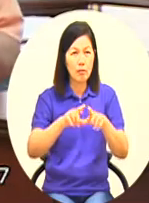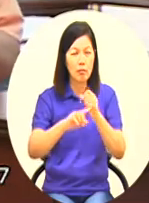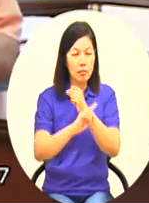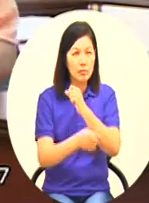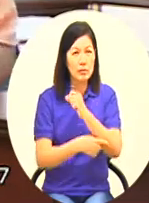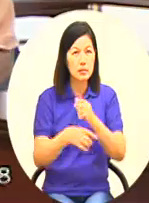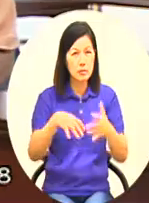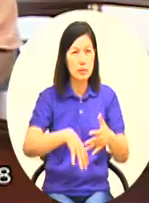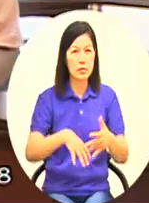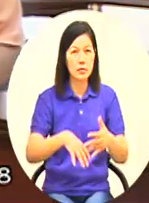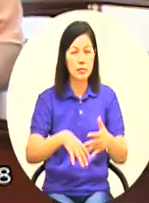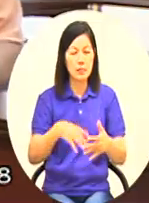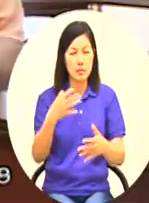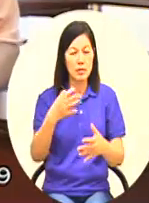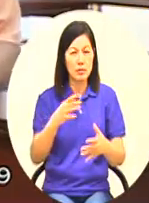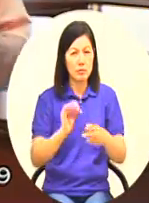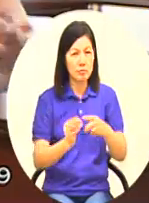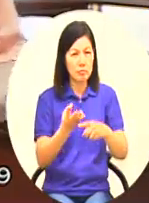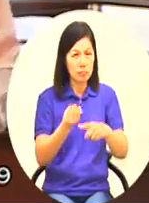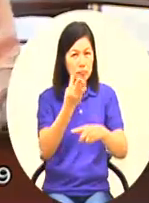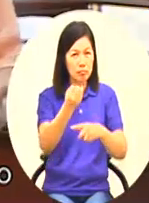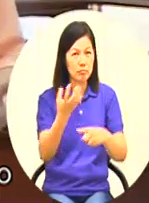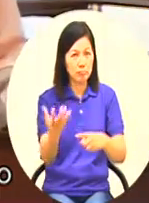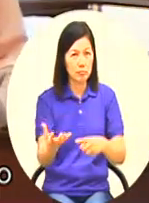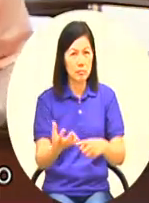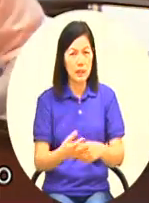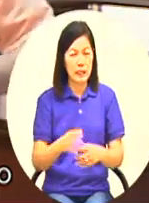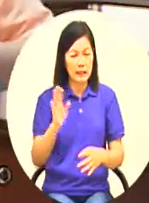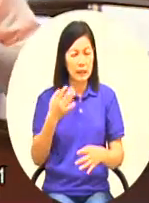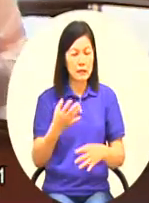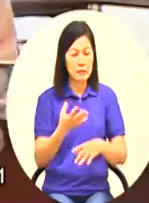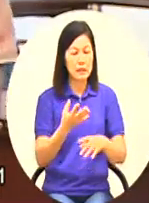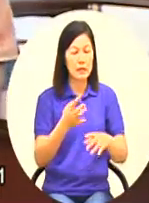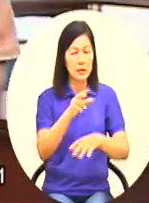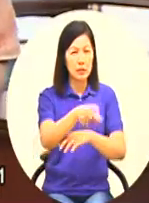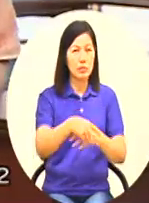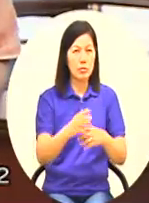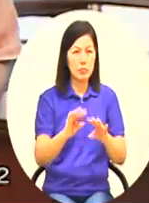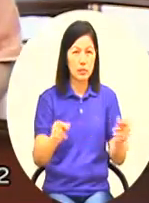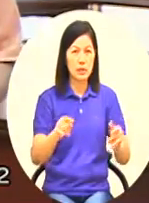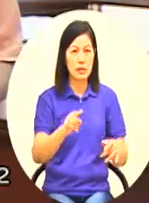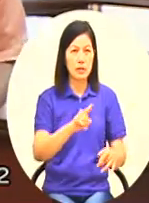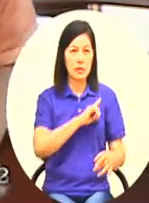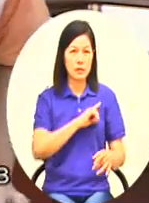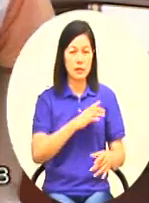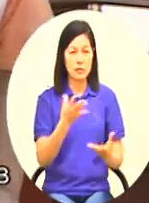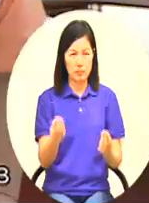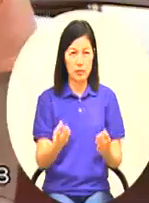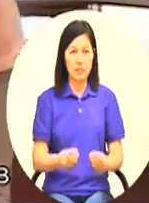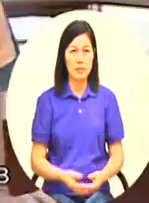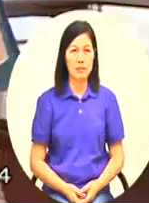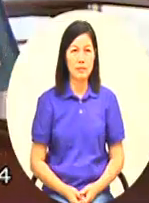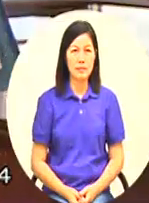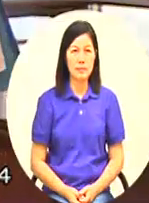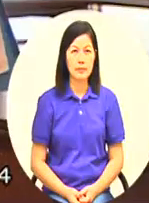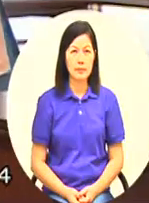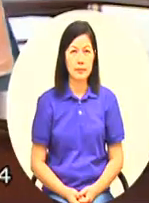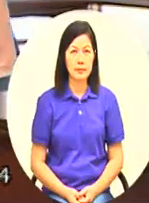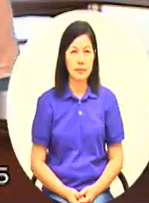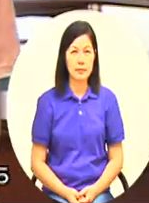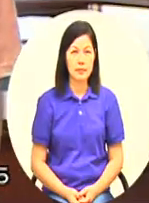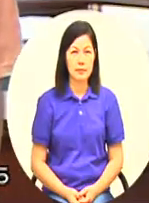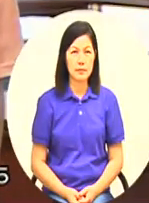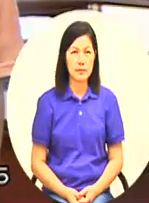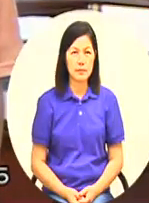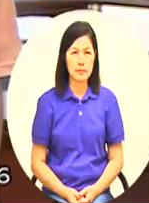地区占多数嘛，但是其他伊就无农地啊，对不对？所以伊农地也无嘛，吼，对不对？啊，大多数